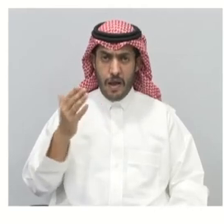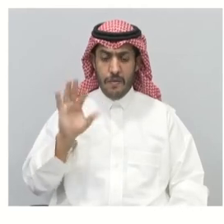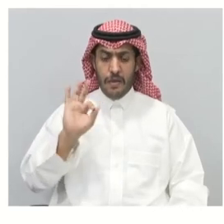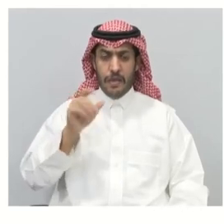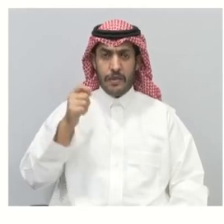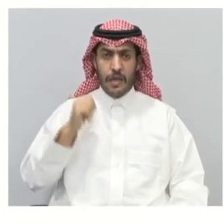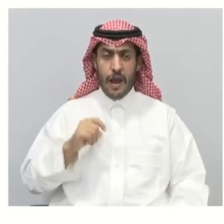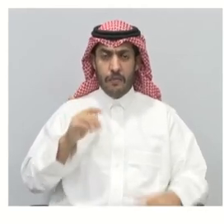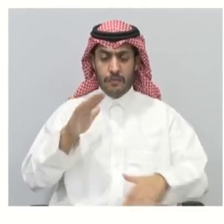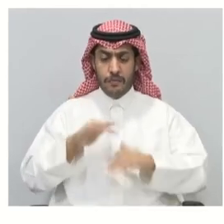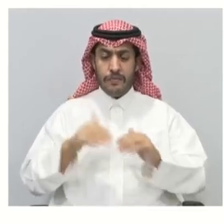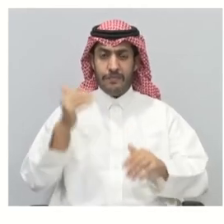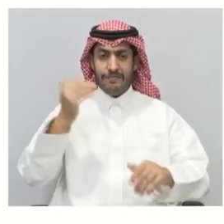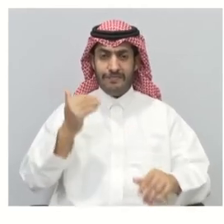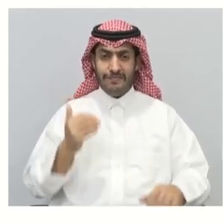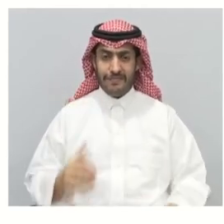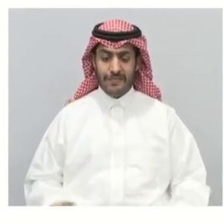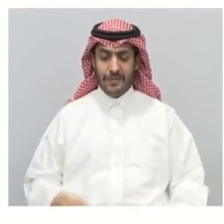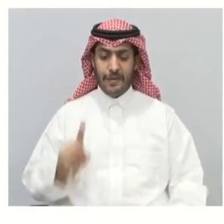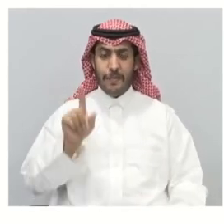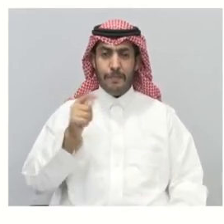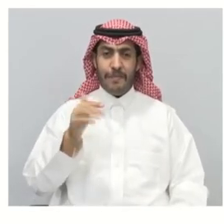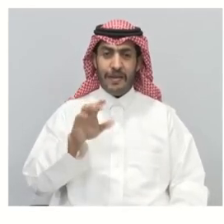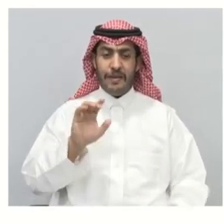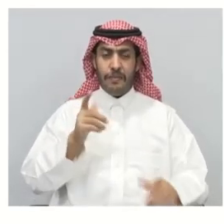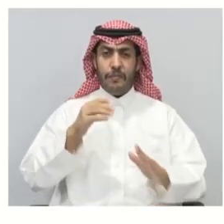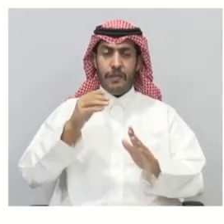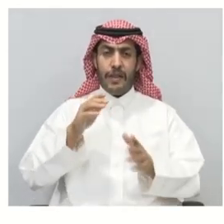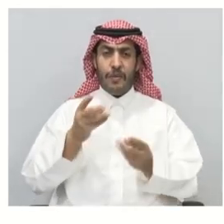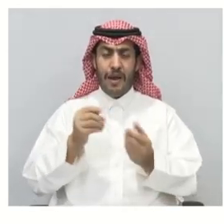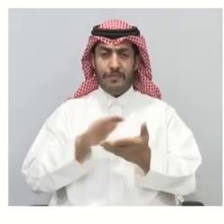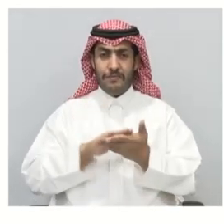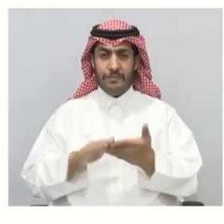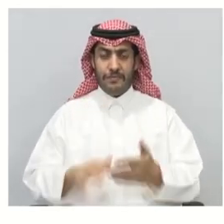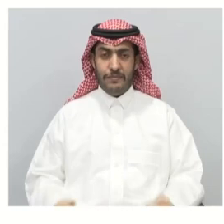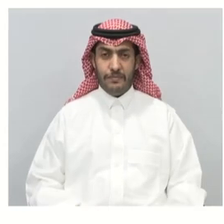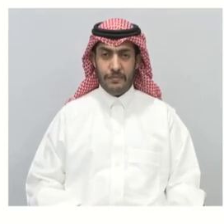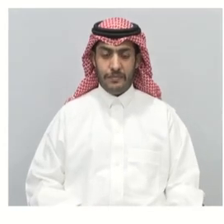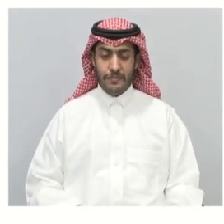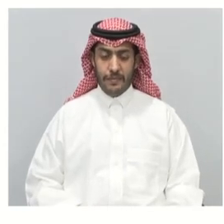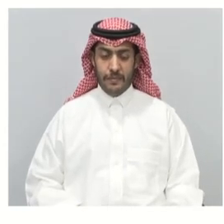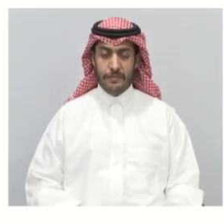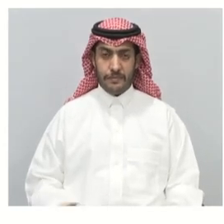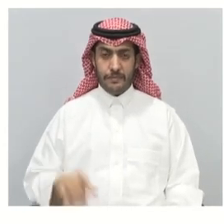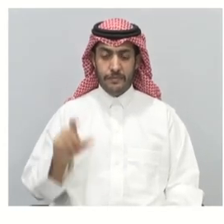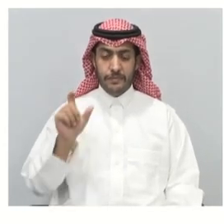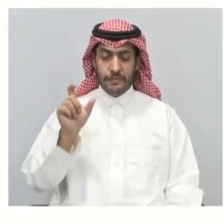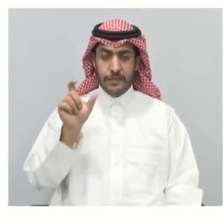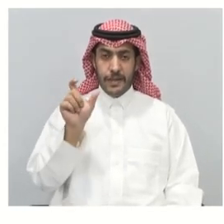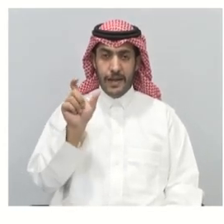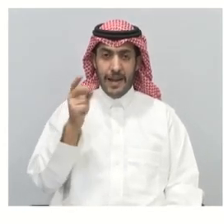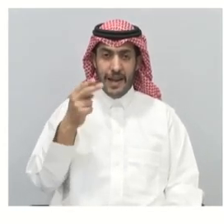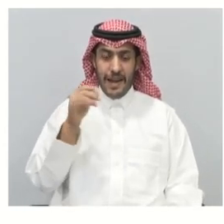القائمون على منظماتها كذلك بئس العمل وتدمير التربه فهنا نعمل انسان نعم الانسان